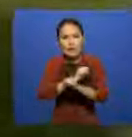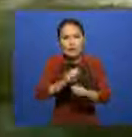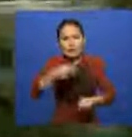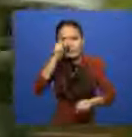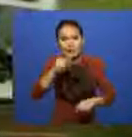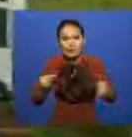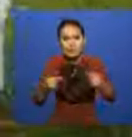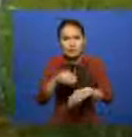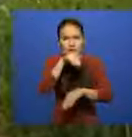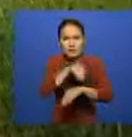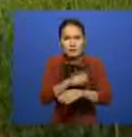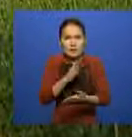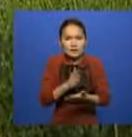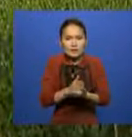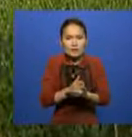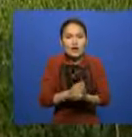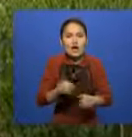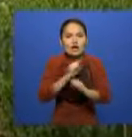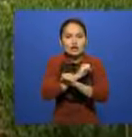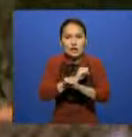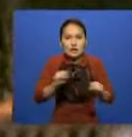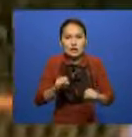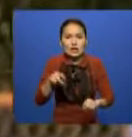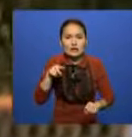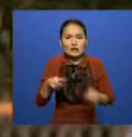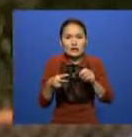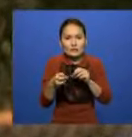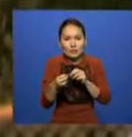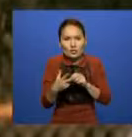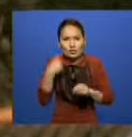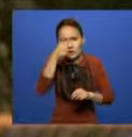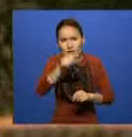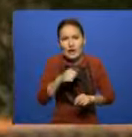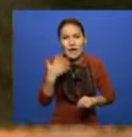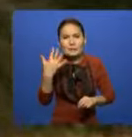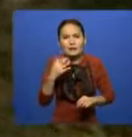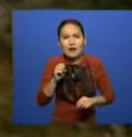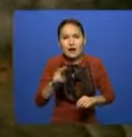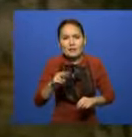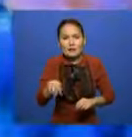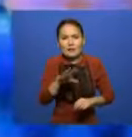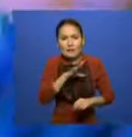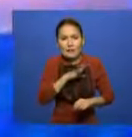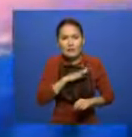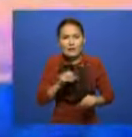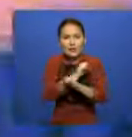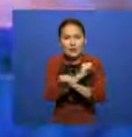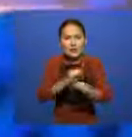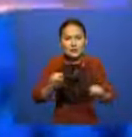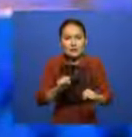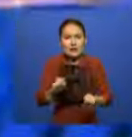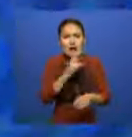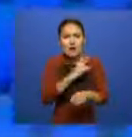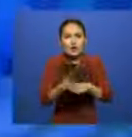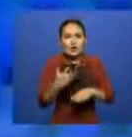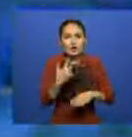өтінішті қабылдамай тастады. Естеріңізге сала кетейік, Бостон марафонындағы жарылыстар 2013 жылдың 5 сәуірінде болған еді. Лаңкестік